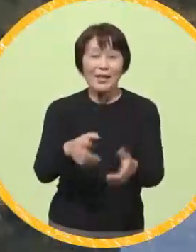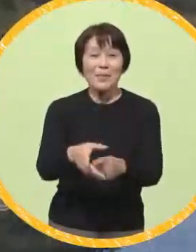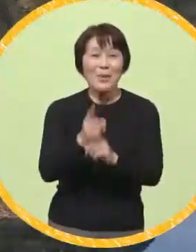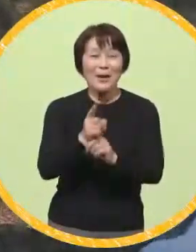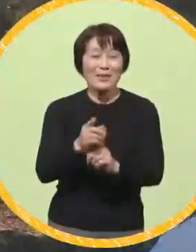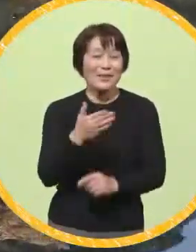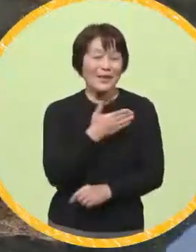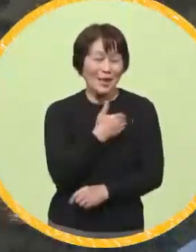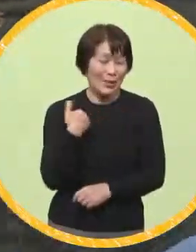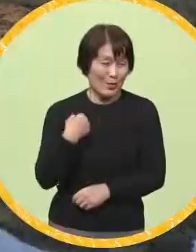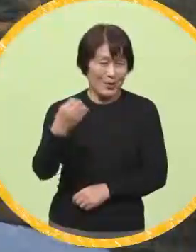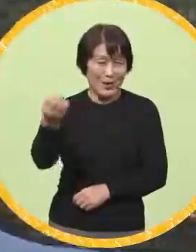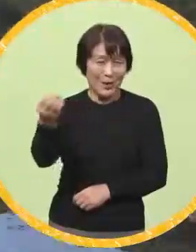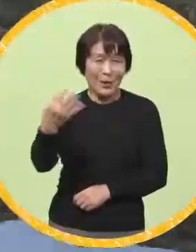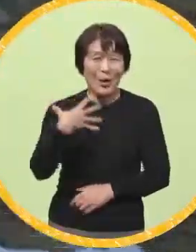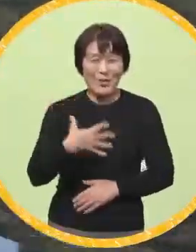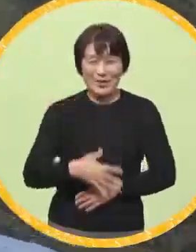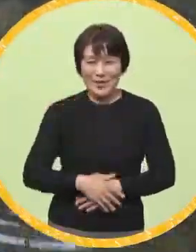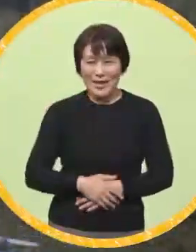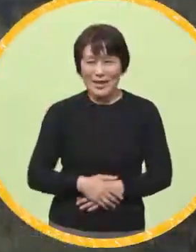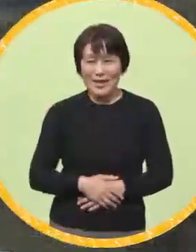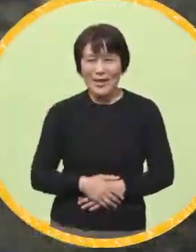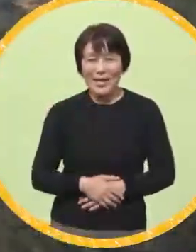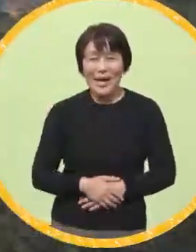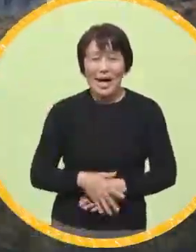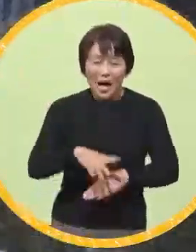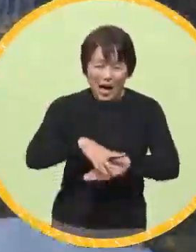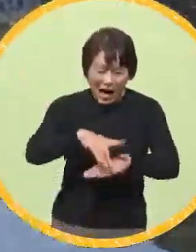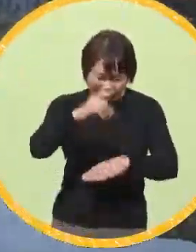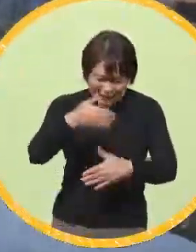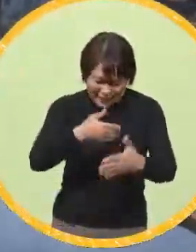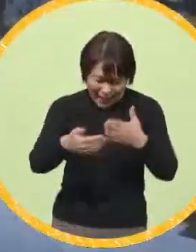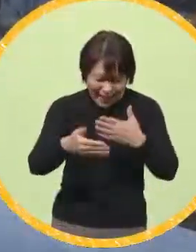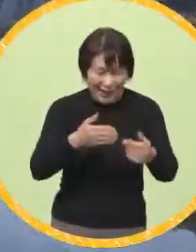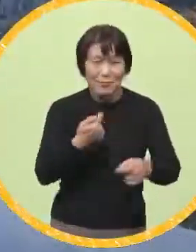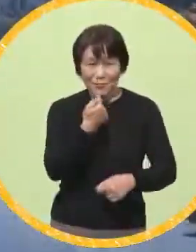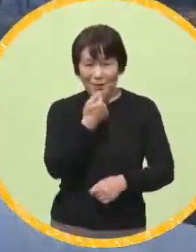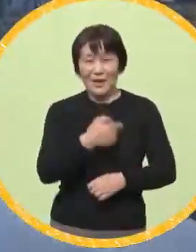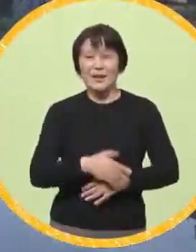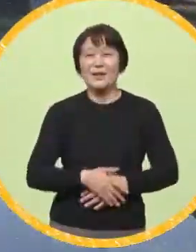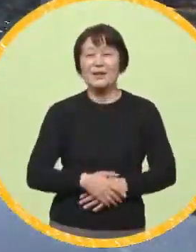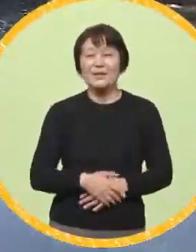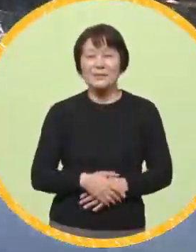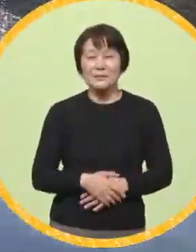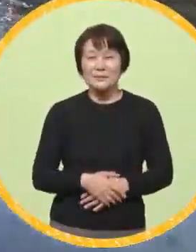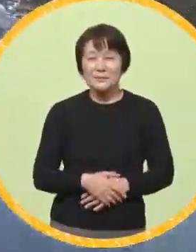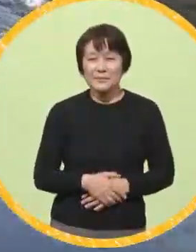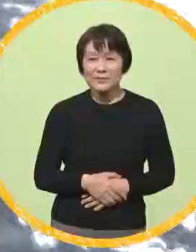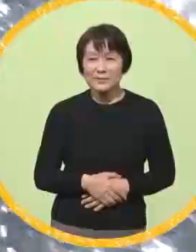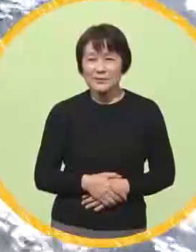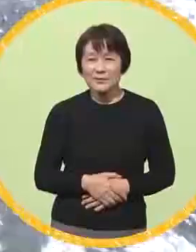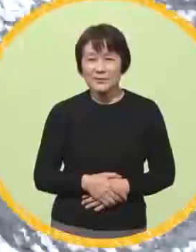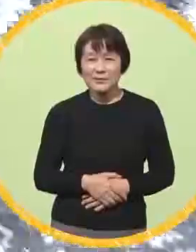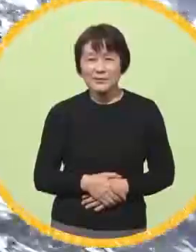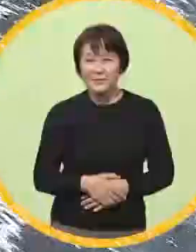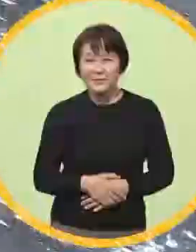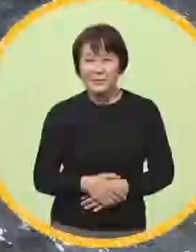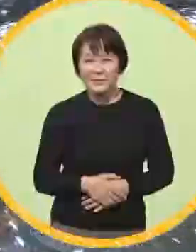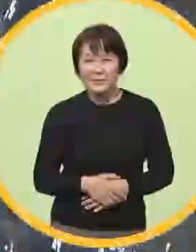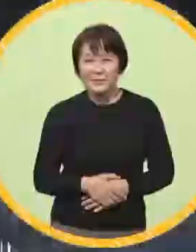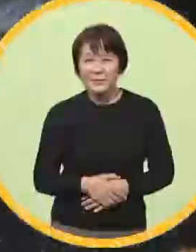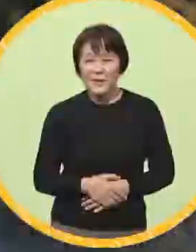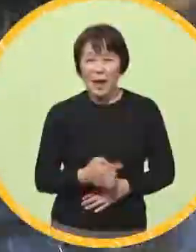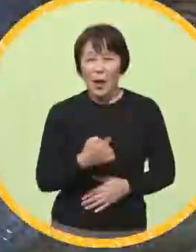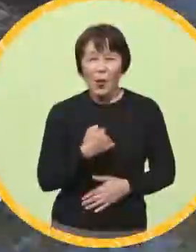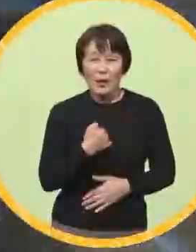して、ちょっと 釣れそうだもん。 初体験なんですよ。いや結構ね、すぐ すぐすぎるなこれ。